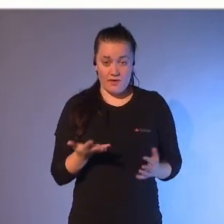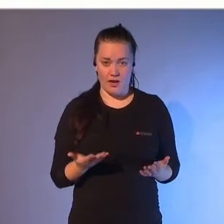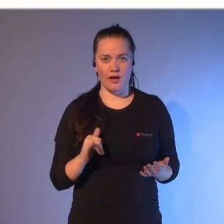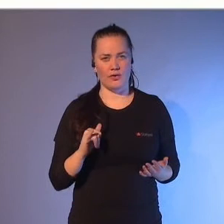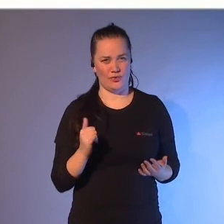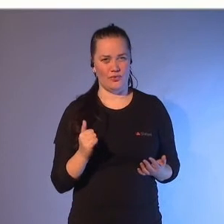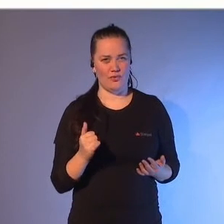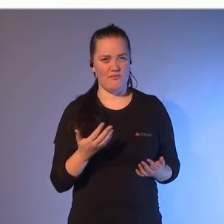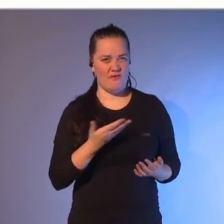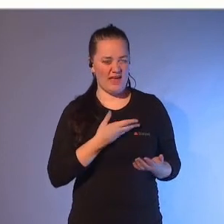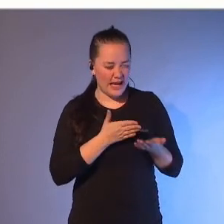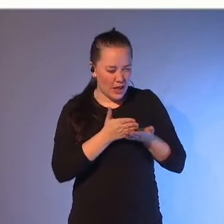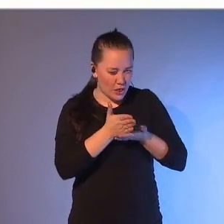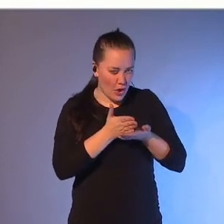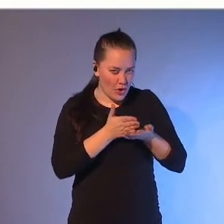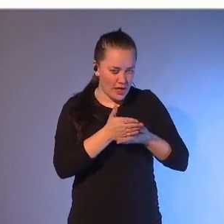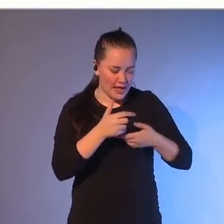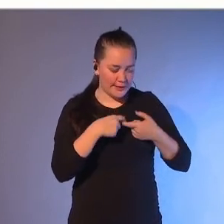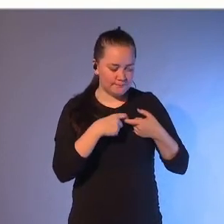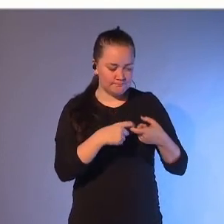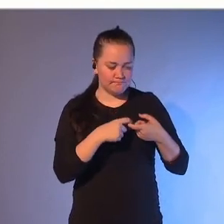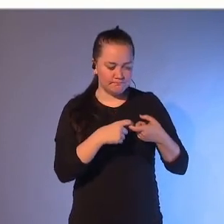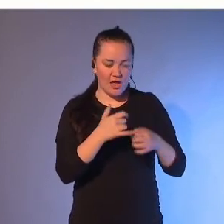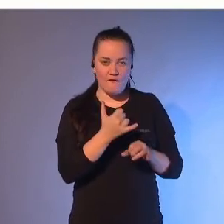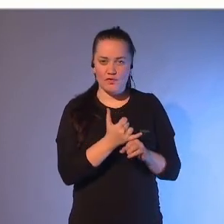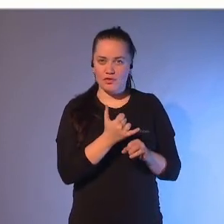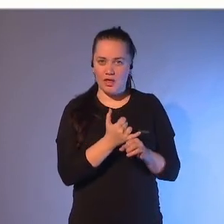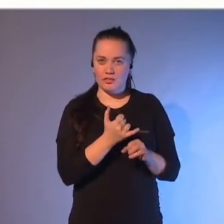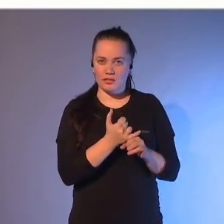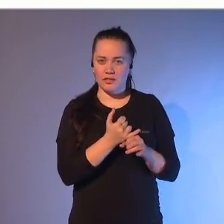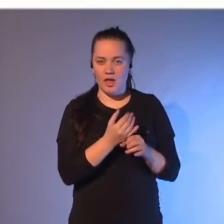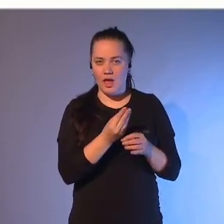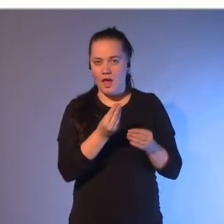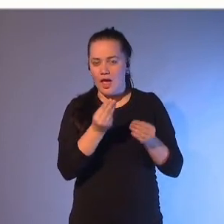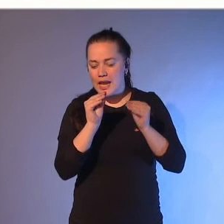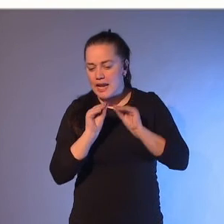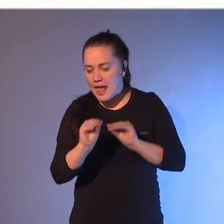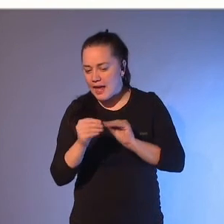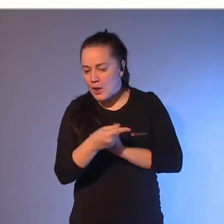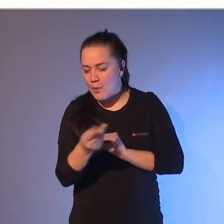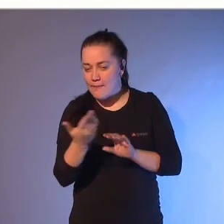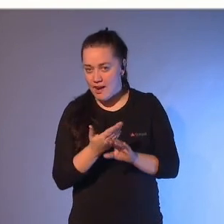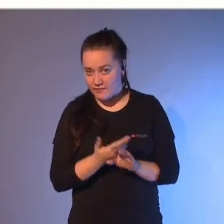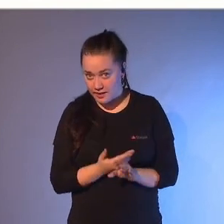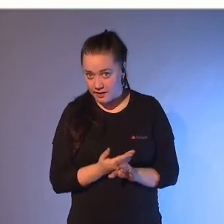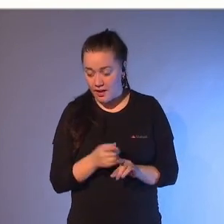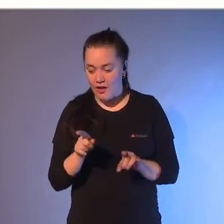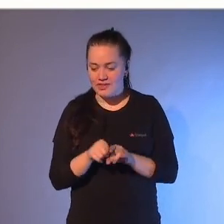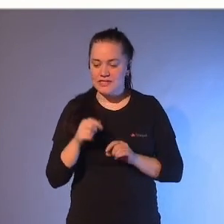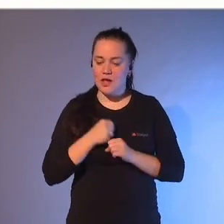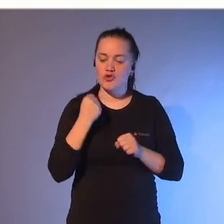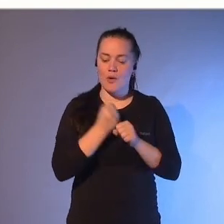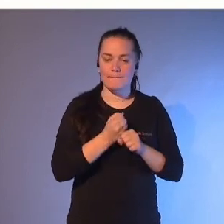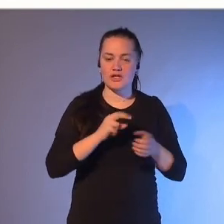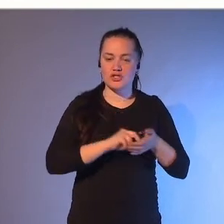ganske nøye med hvordan man lærer opp elever til å være